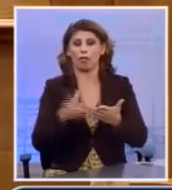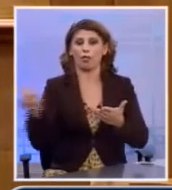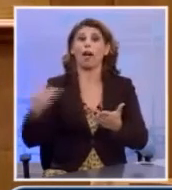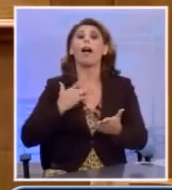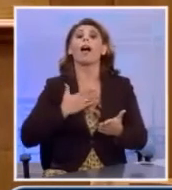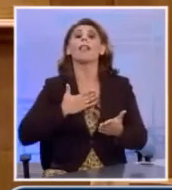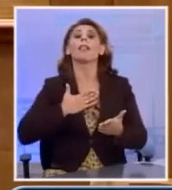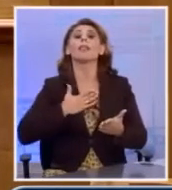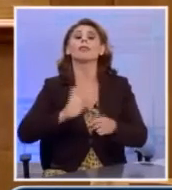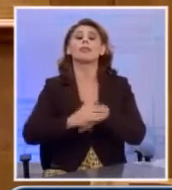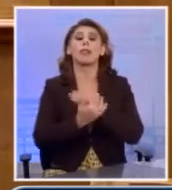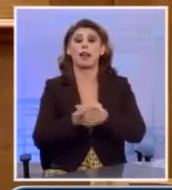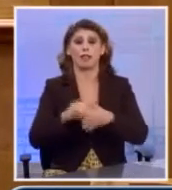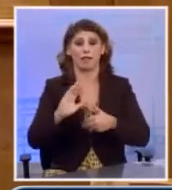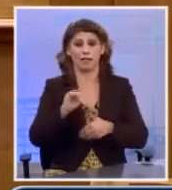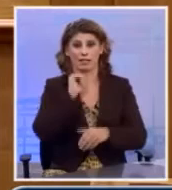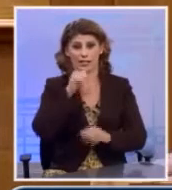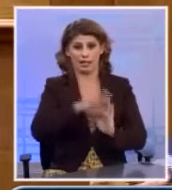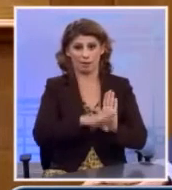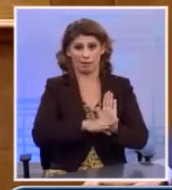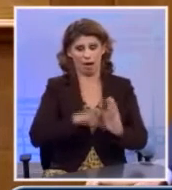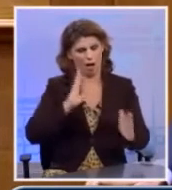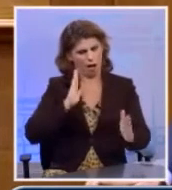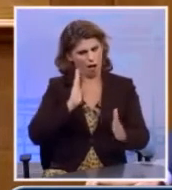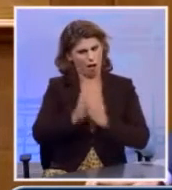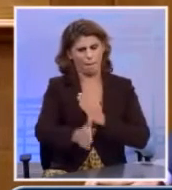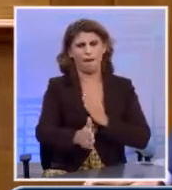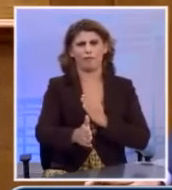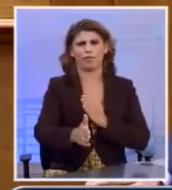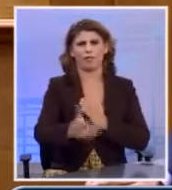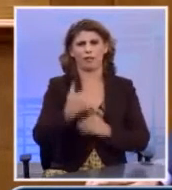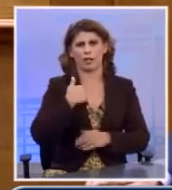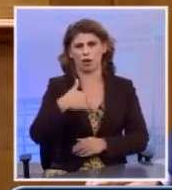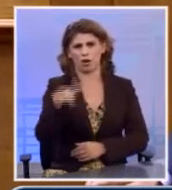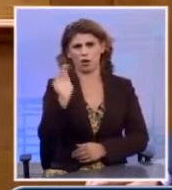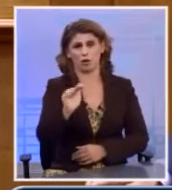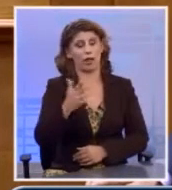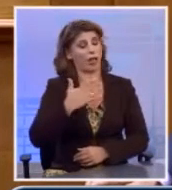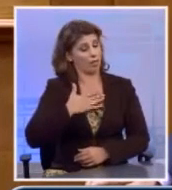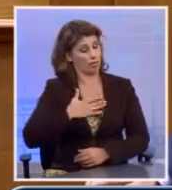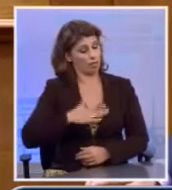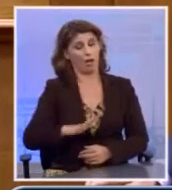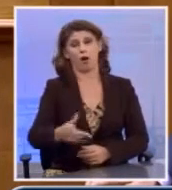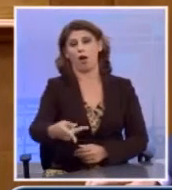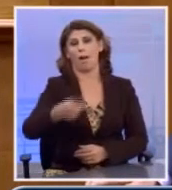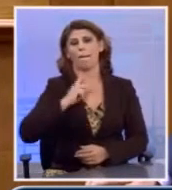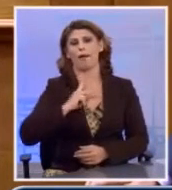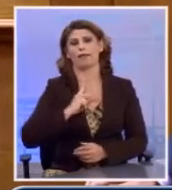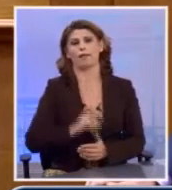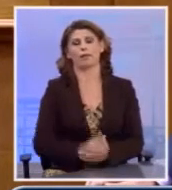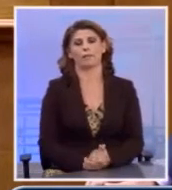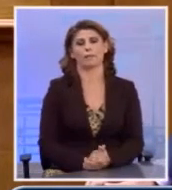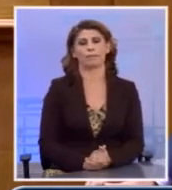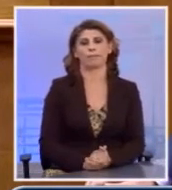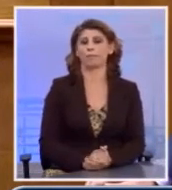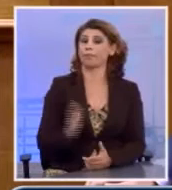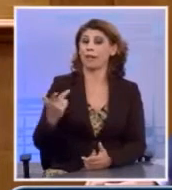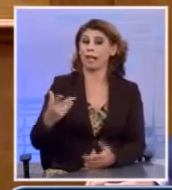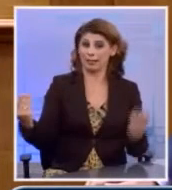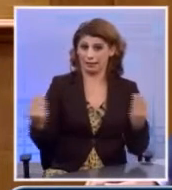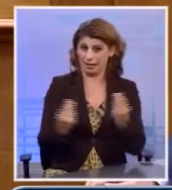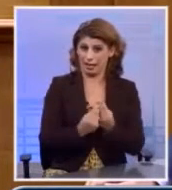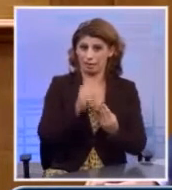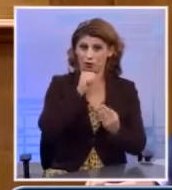Σύνταγμα. Και ρωτώ ευθέως, κύριε Μητσοτάκη, και πιστεύω ότι οφείλετε μια απάντηση. Ήταν σύμφωνη